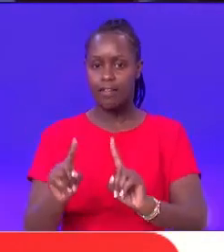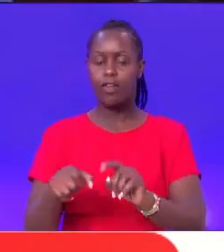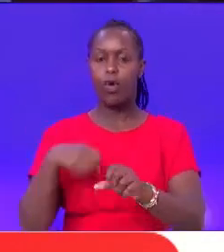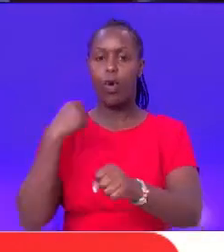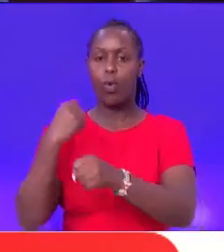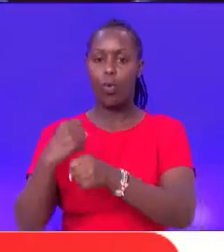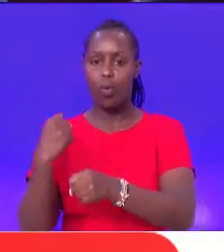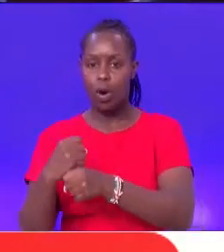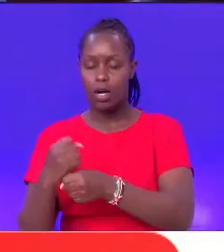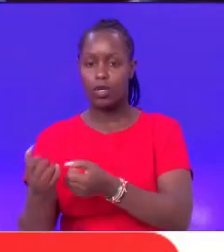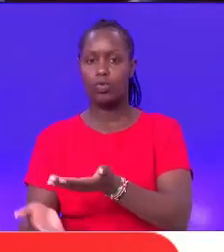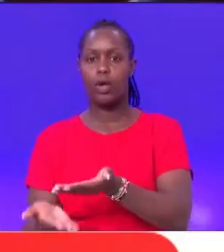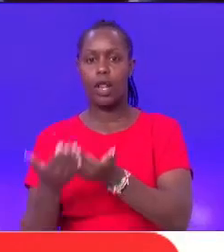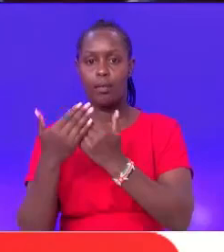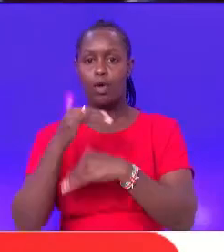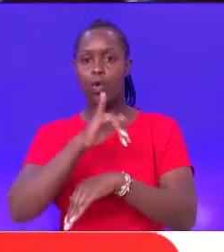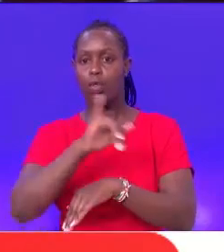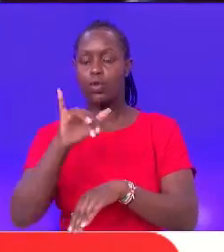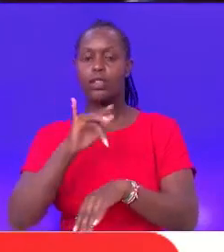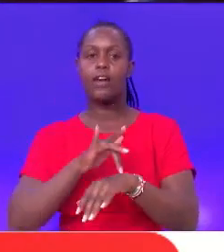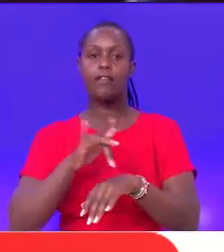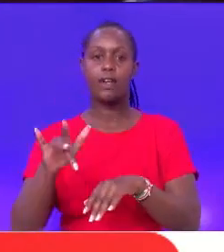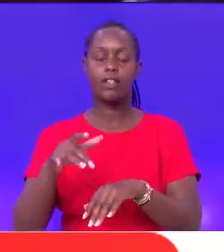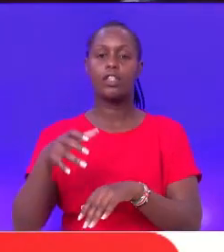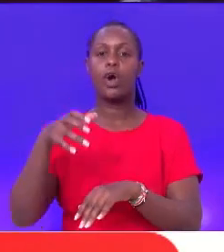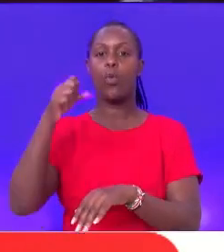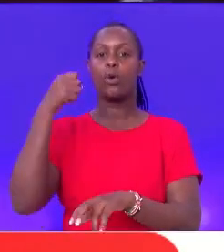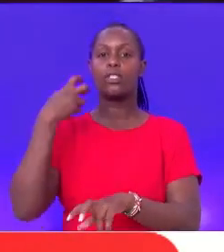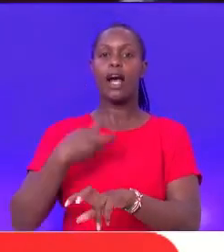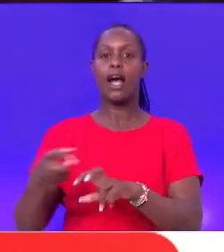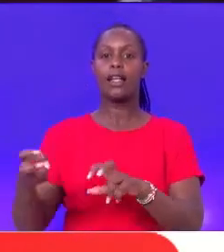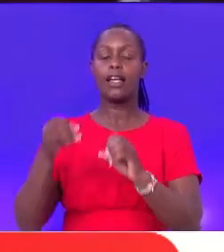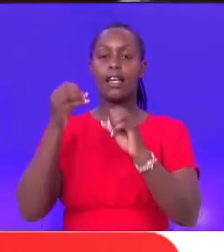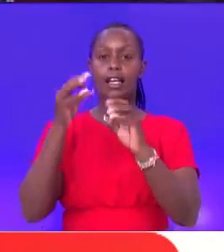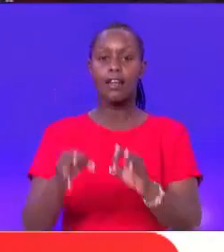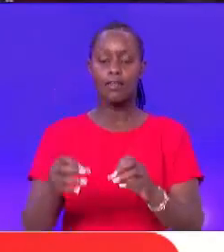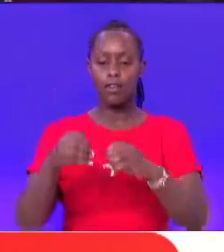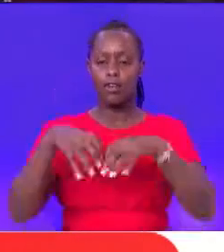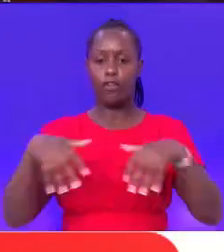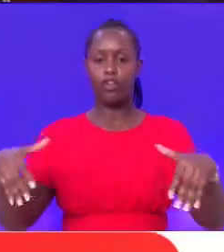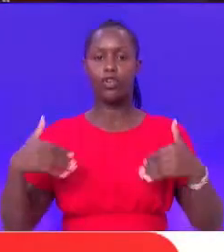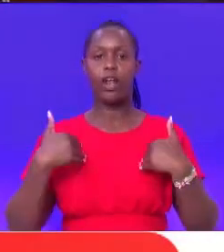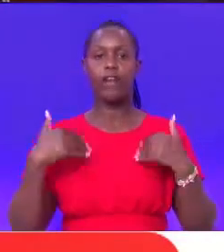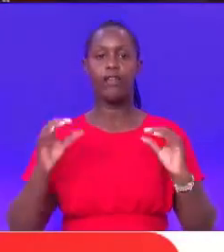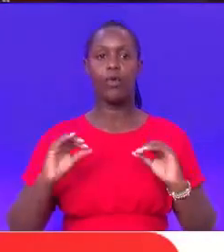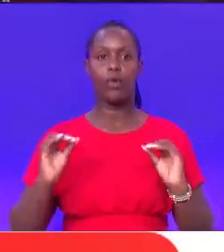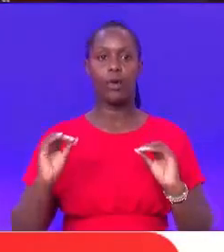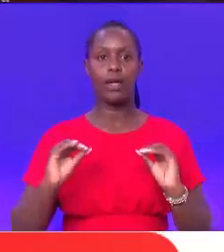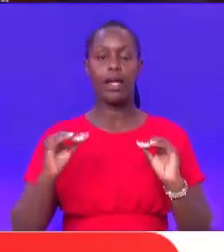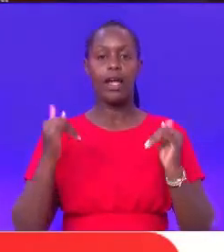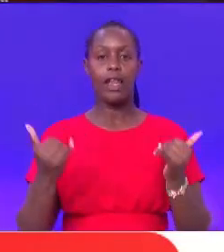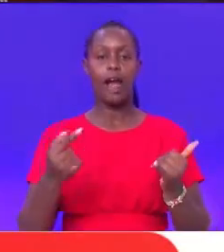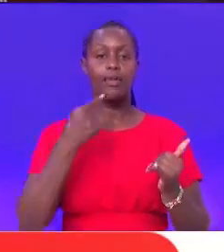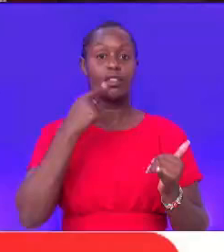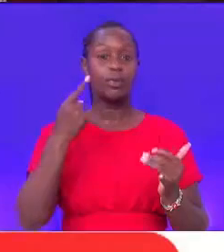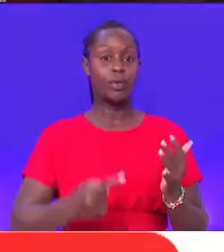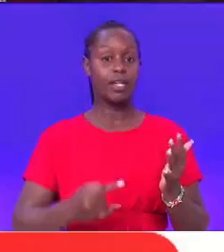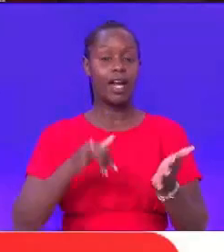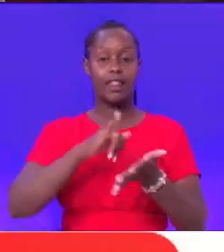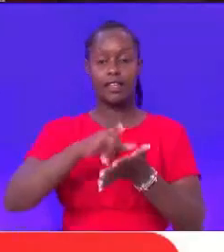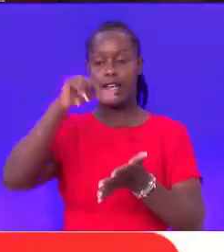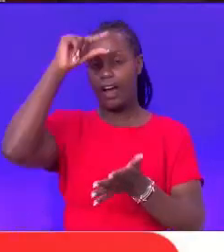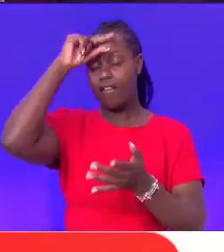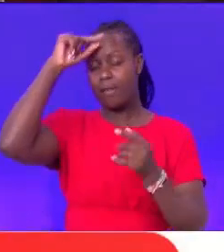wale wameathirika, haigewezekana kama hatungekuwa na devolution. Wamesema serikali ya sasa ya Kenya